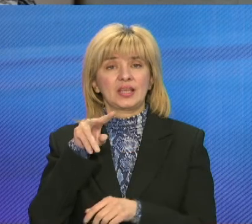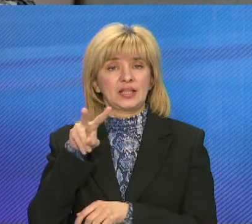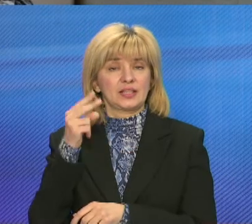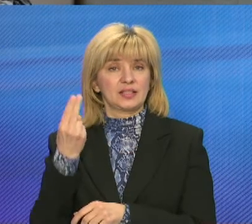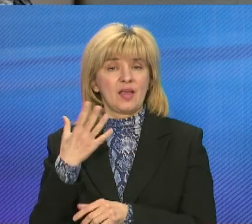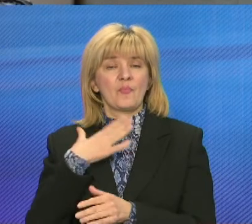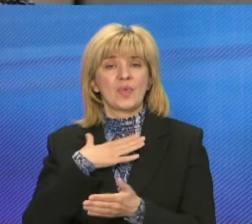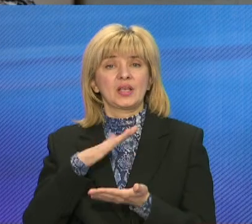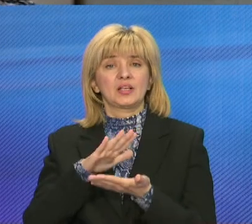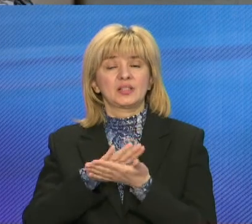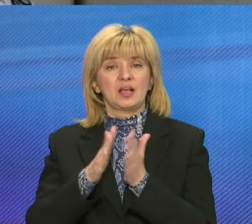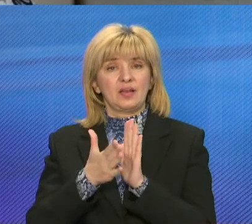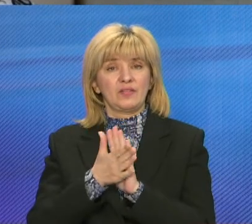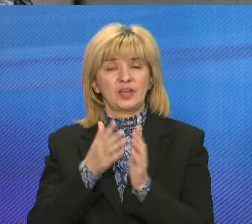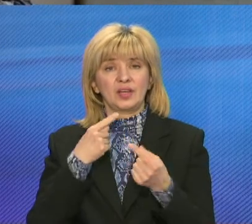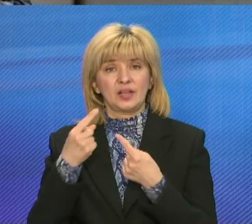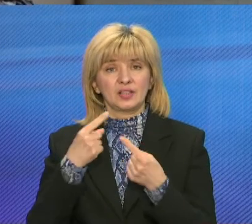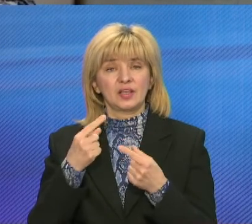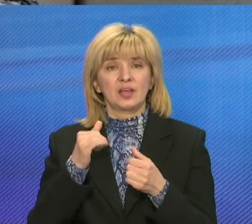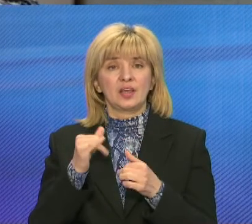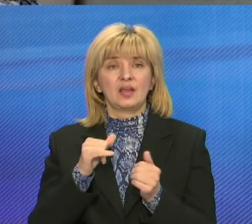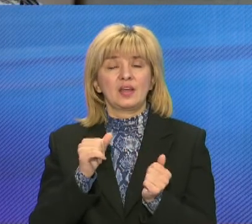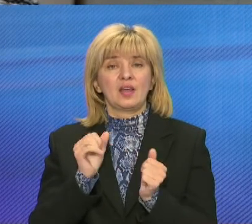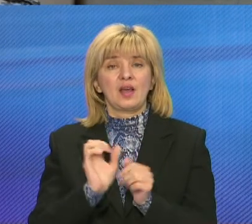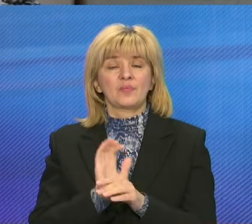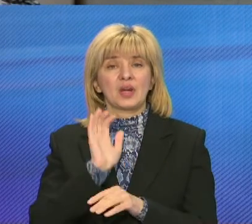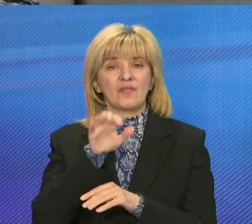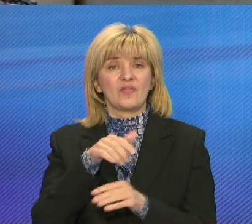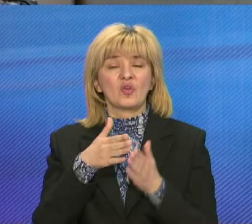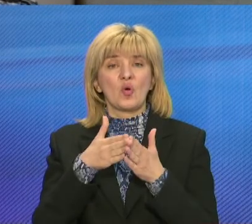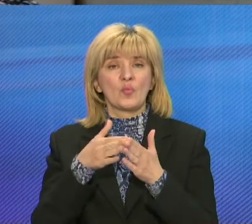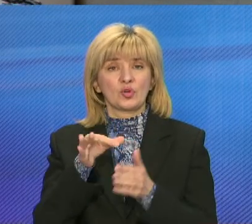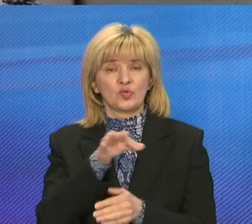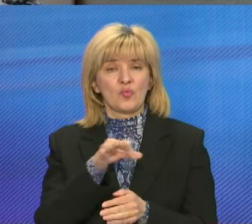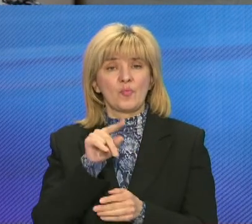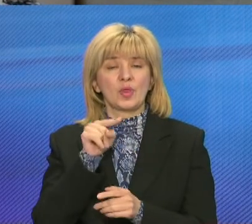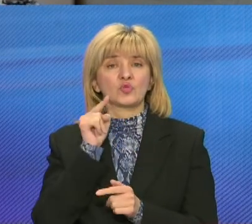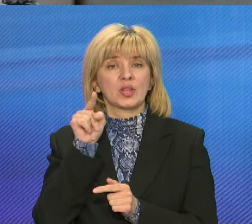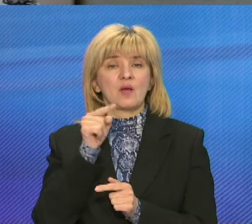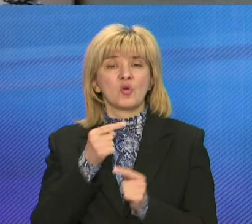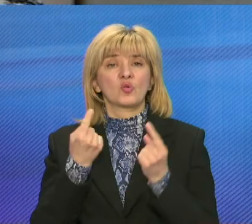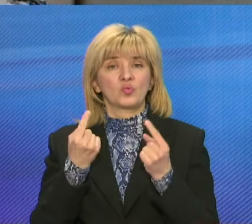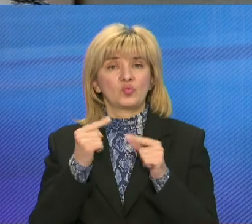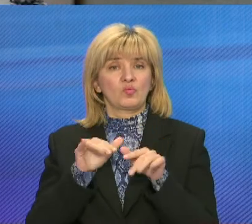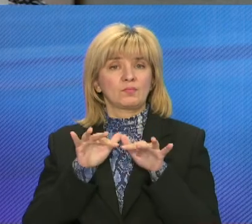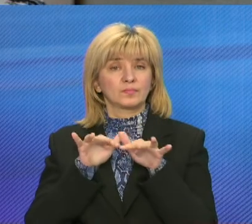в Гомельскую область, потому что там поток мигрантов из Украины существенный, и Белорусский Красный Крест встречает их непосредственно на границе,